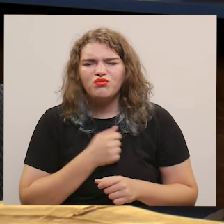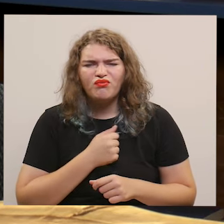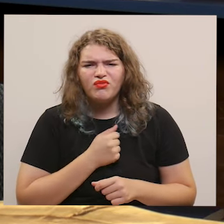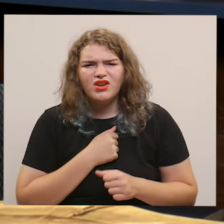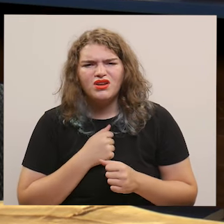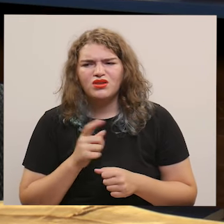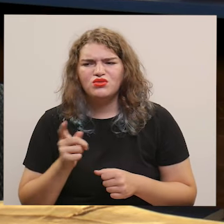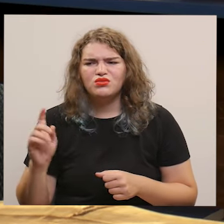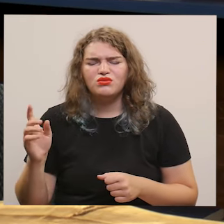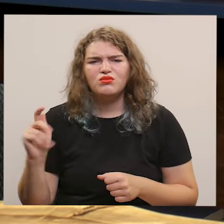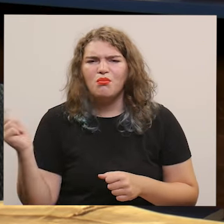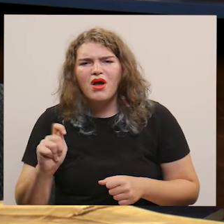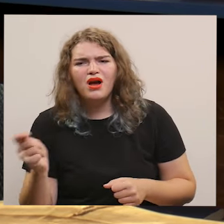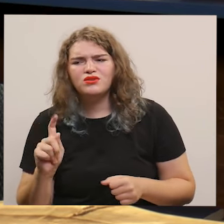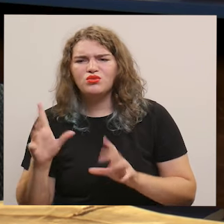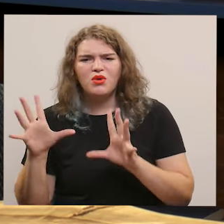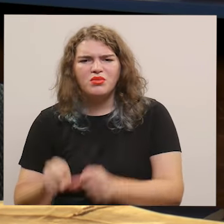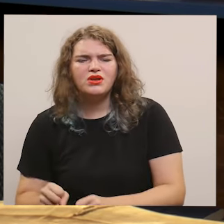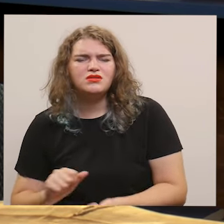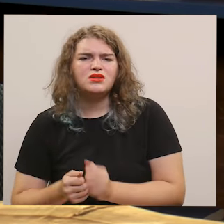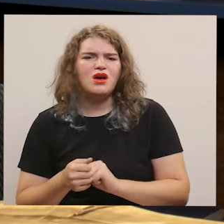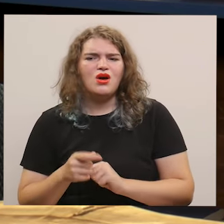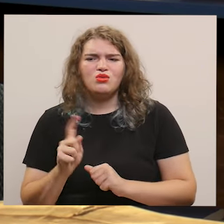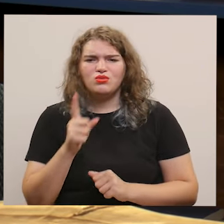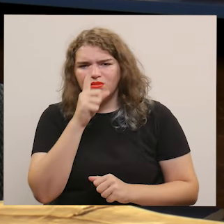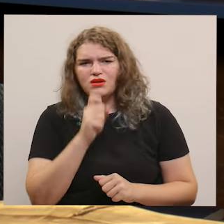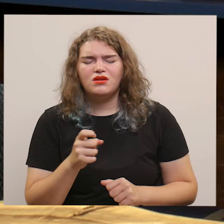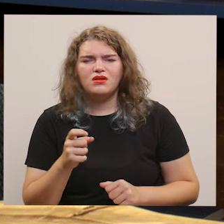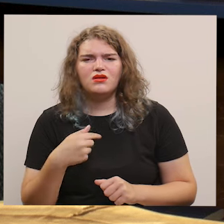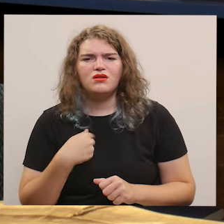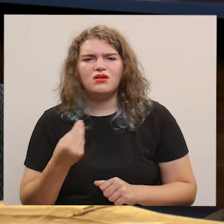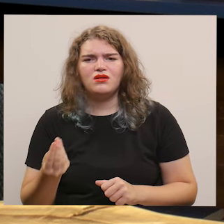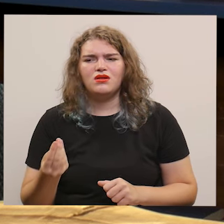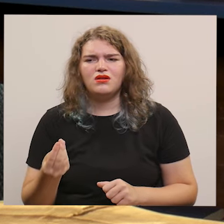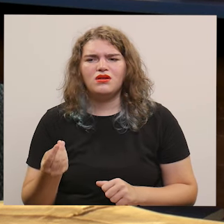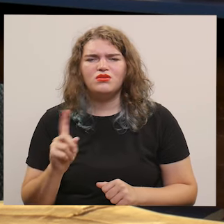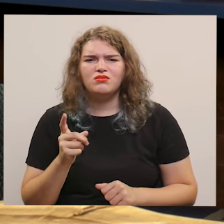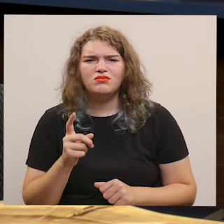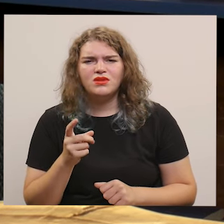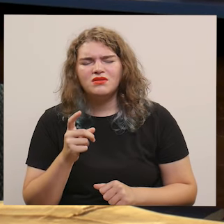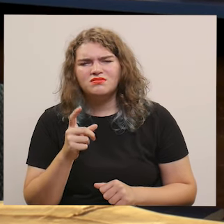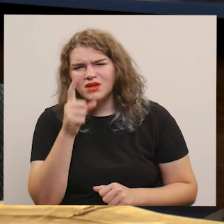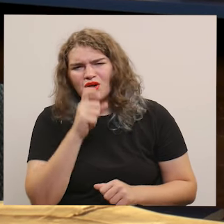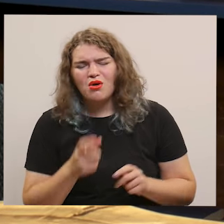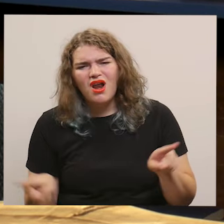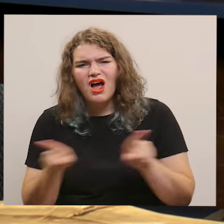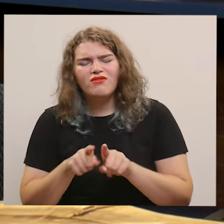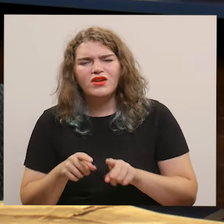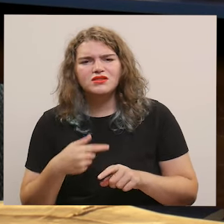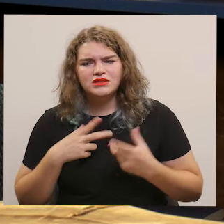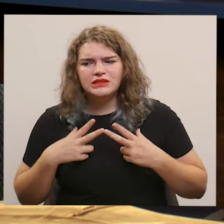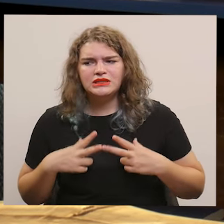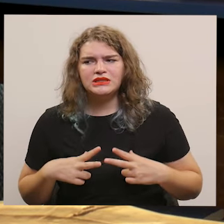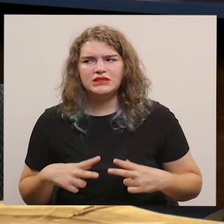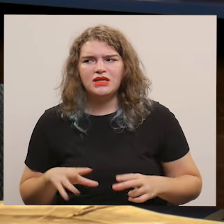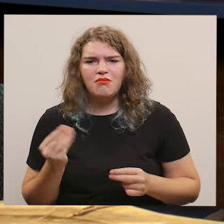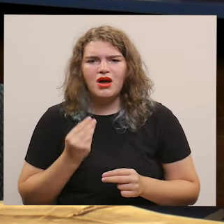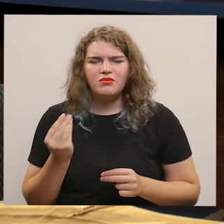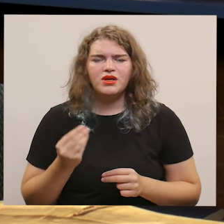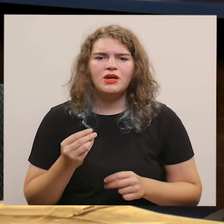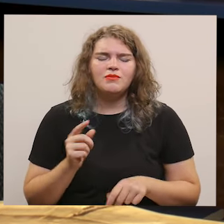Doamne să nu mă bată, de Doamne să nu mă prindă, de Doamne să nu-mi facă rău, de Doamne acum să nu fie așa de rău, sau acum să fie liniștită.”